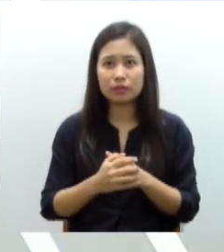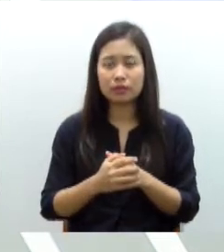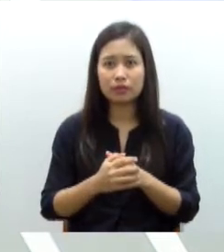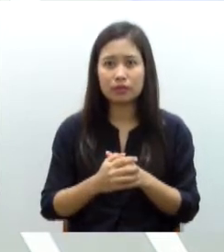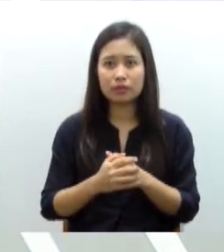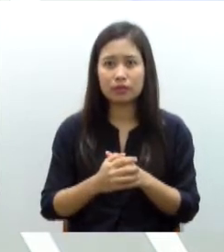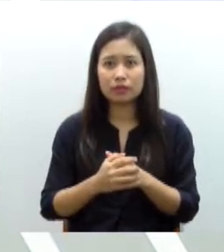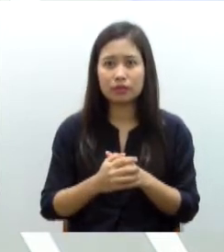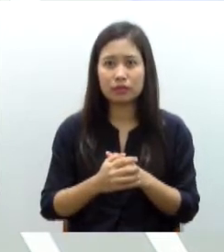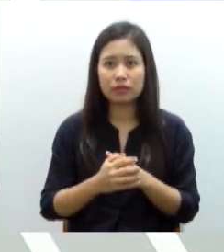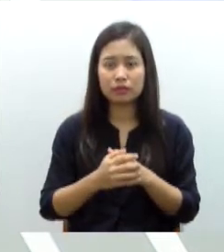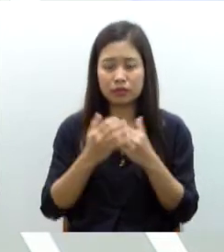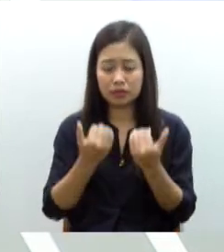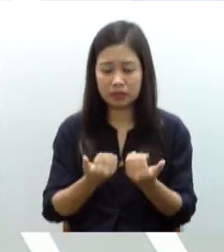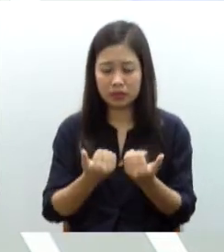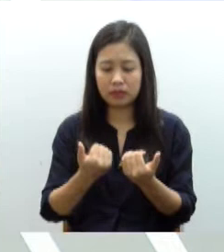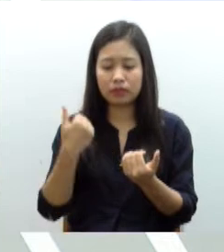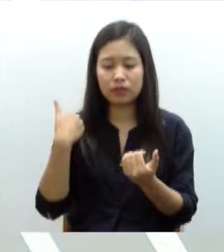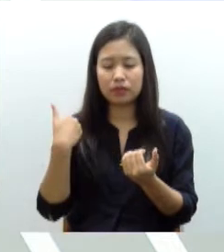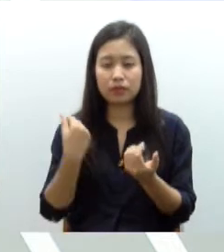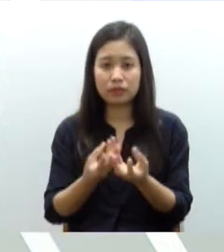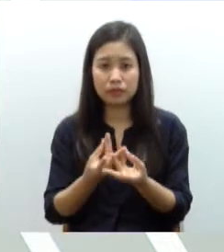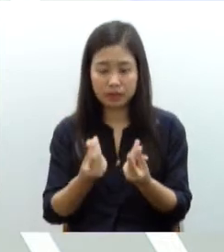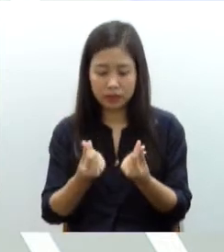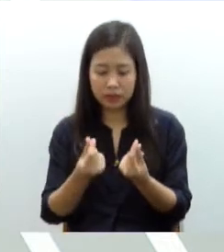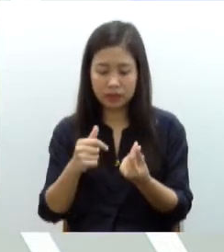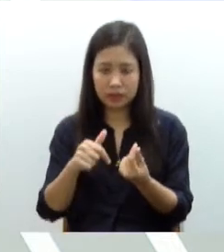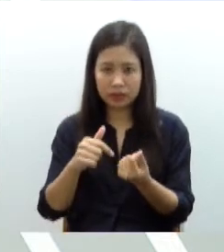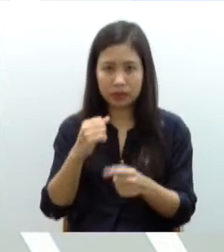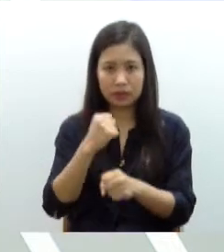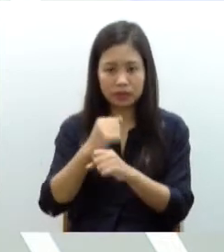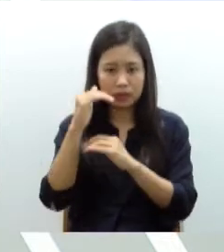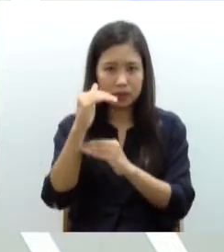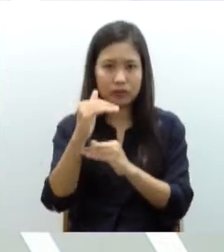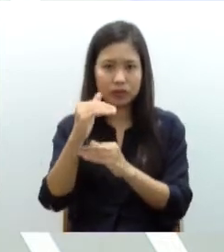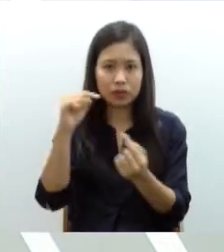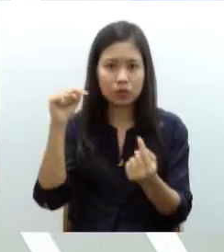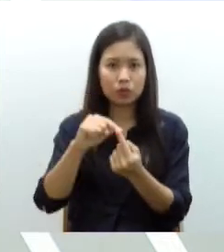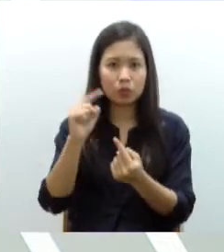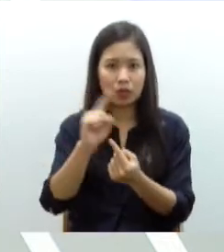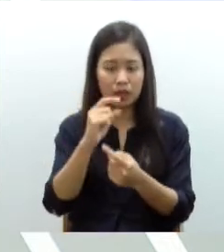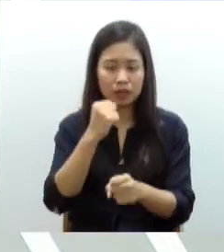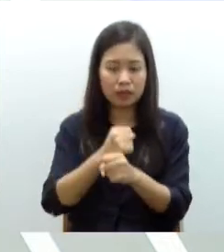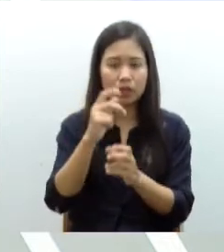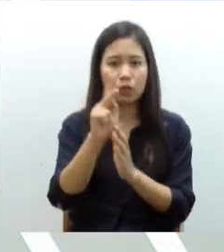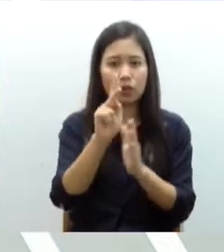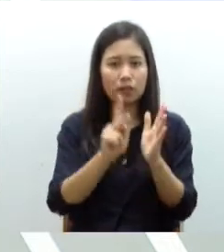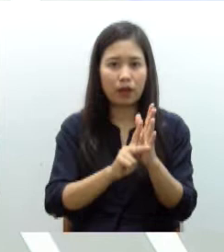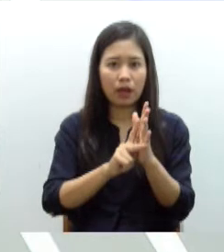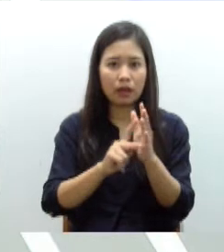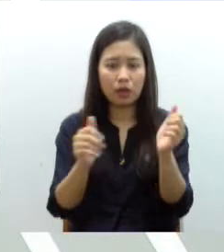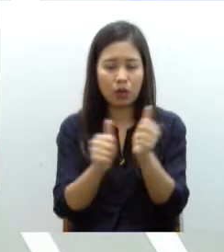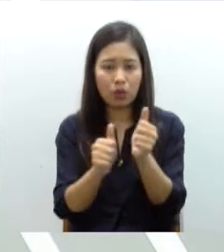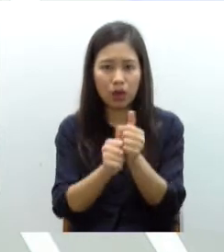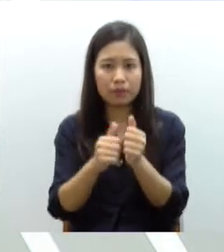นี่คือความสำคัญของ ITA อย่างที่เรียนฮะว่ามันเราต้องประเมินตามยุทธศาสตร์ชาติมันมีกฎหมายรองรับก็คือพ.ร.ยุทธศาสตร์ชา